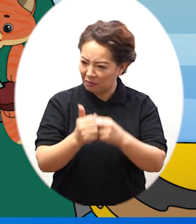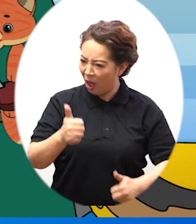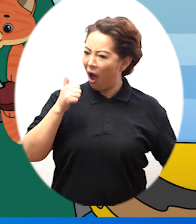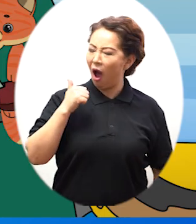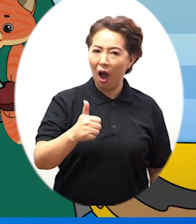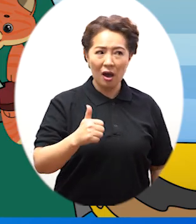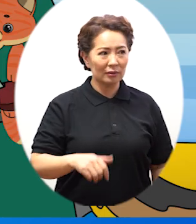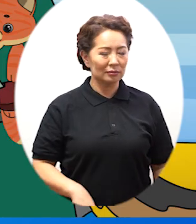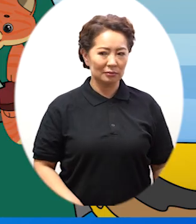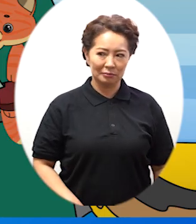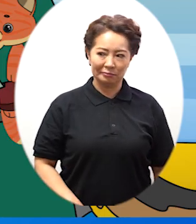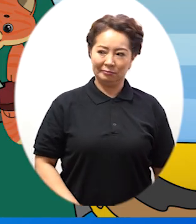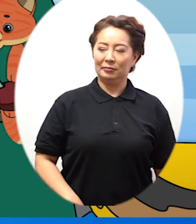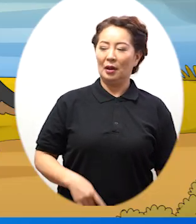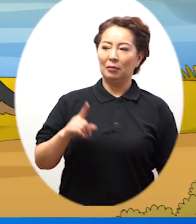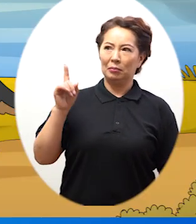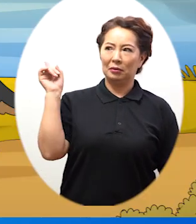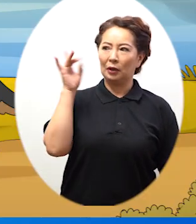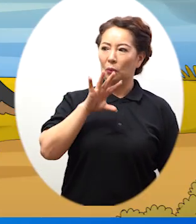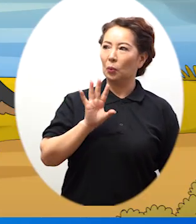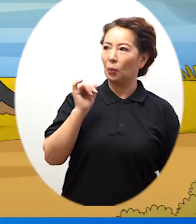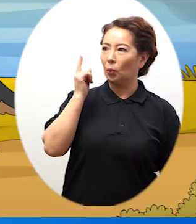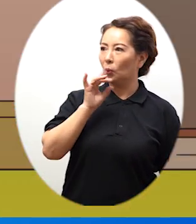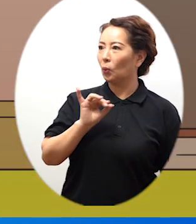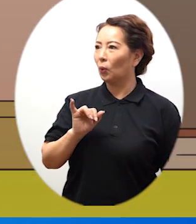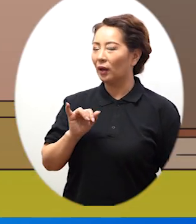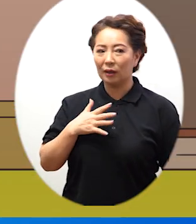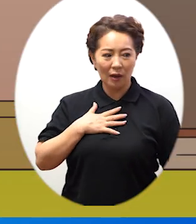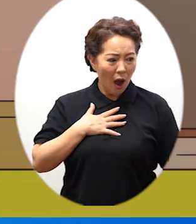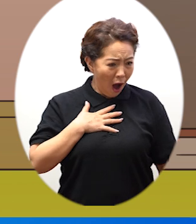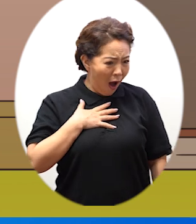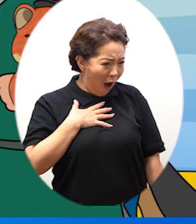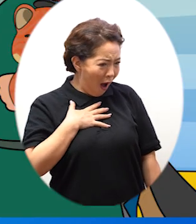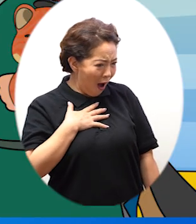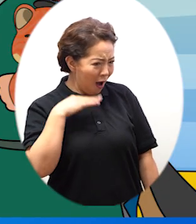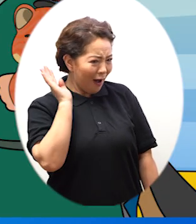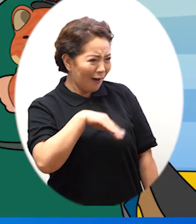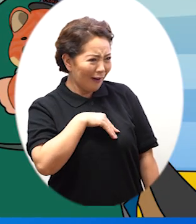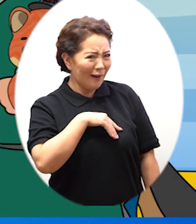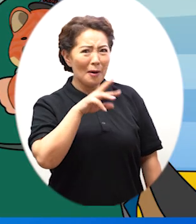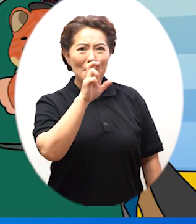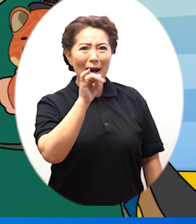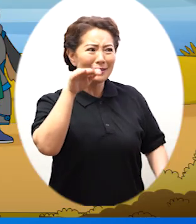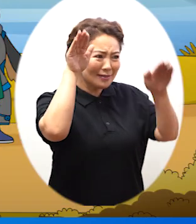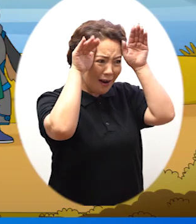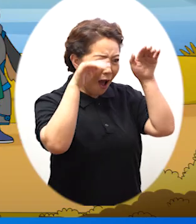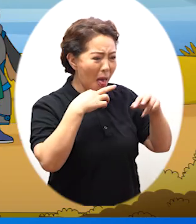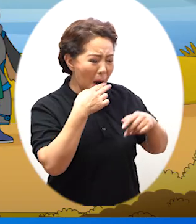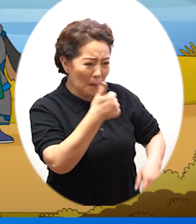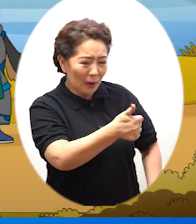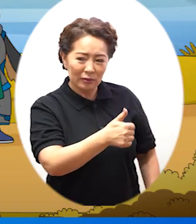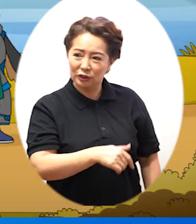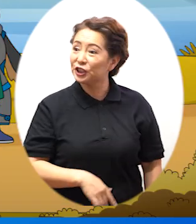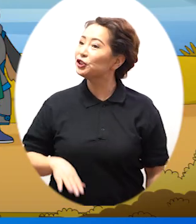нэх хараагүй царай байх чинь Хүү басар ярьж гин. Харин тий манай